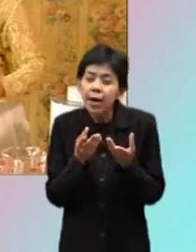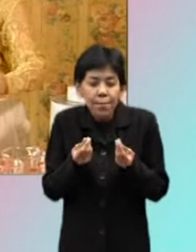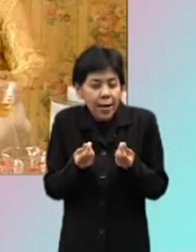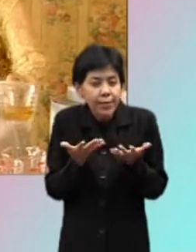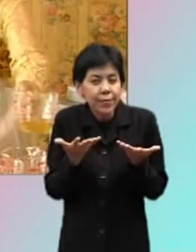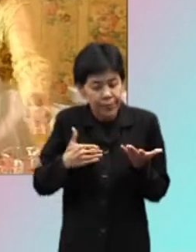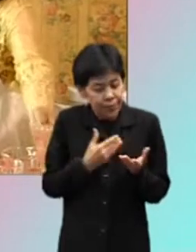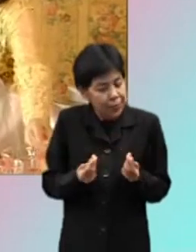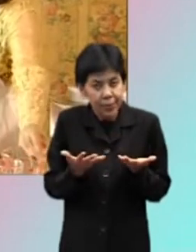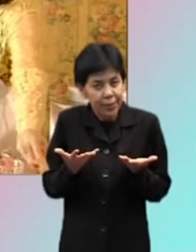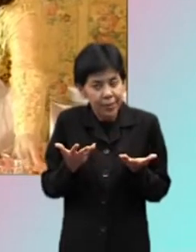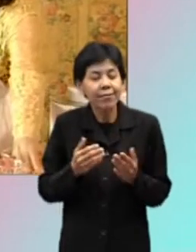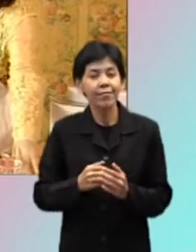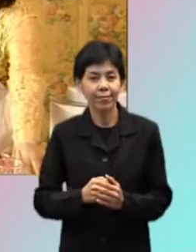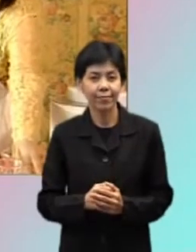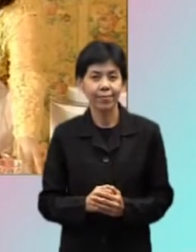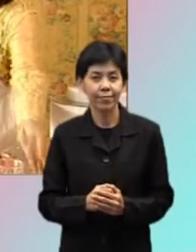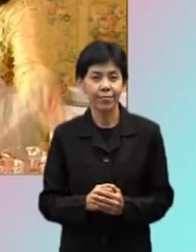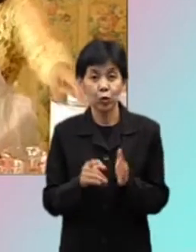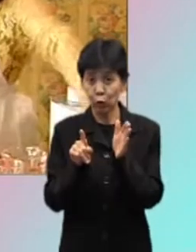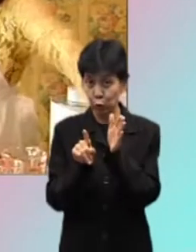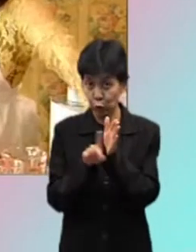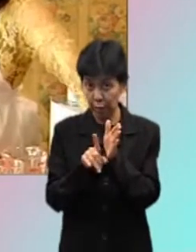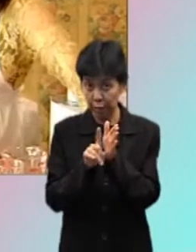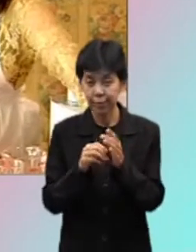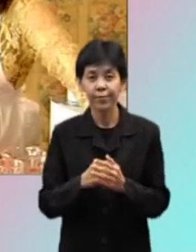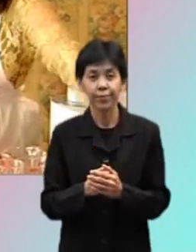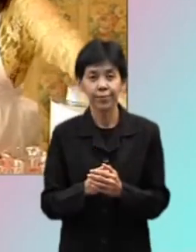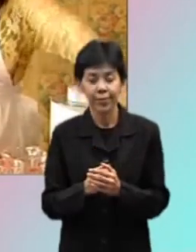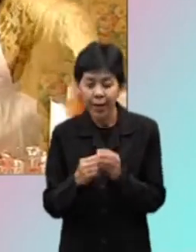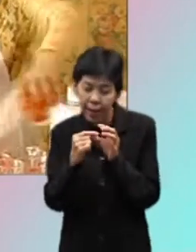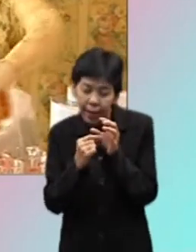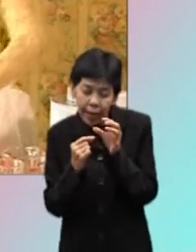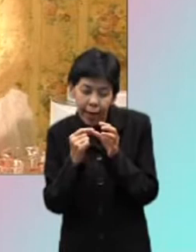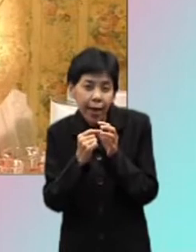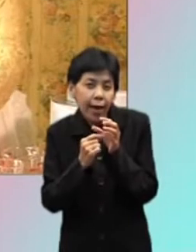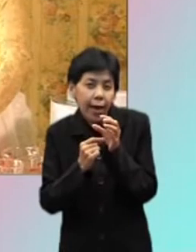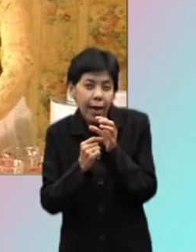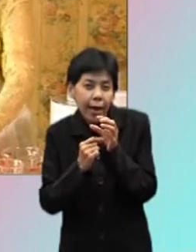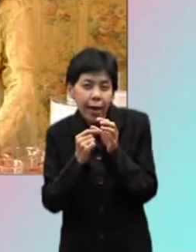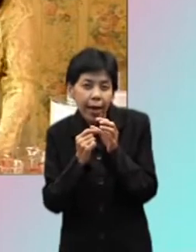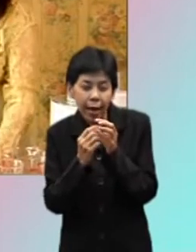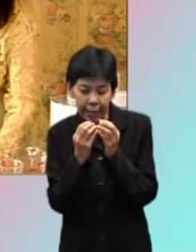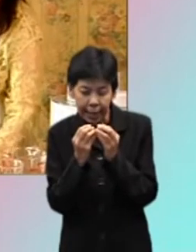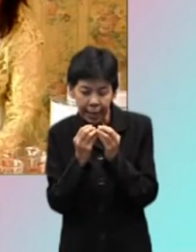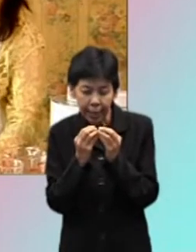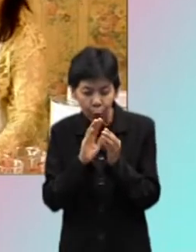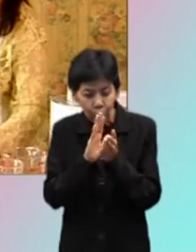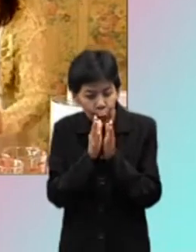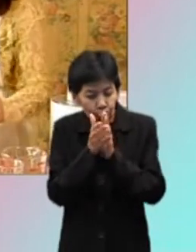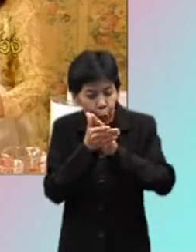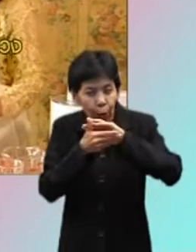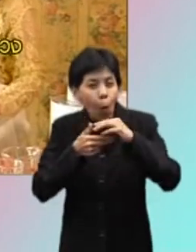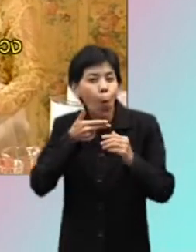ไขมันเลยนะคะสุดท้ายเราก็ใส่มะตูมคือมะตูมเชื่อมนะคะมะตูม